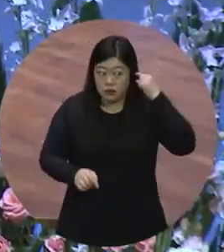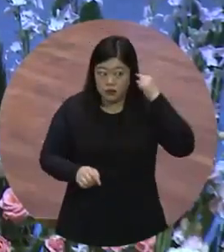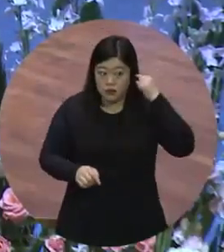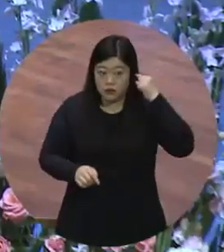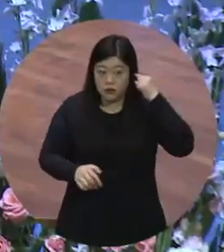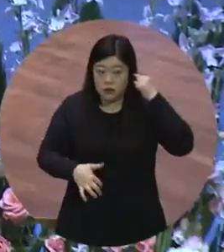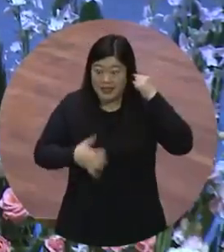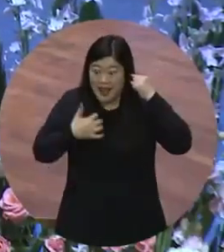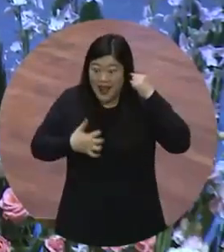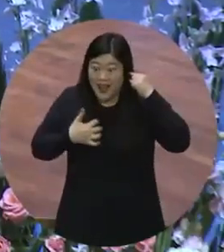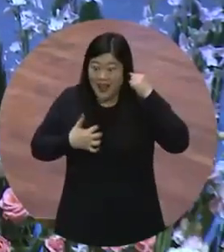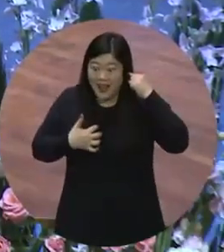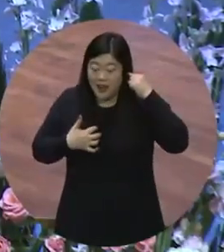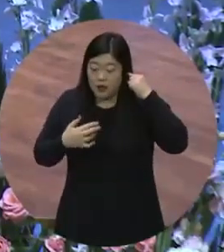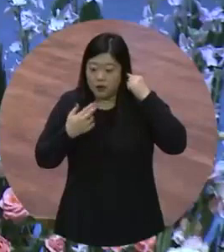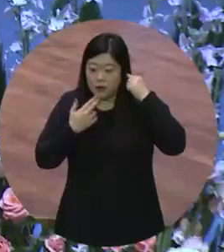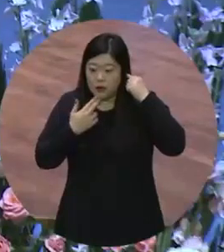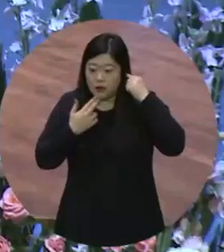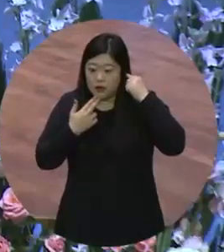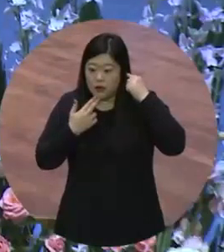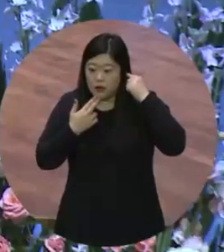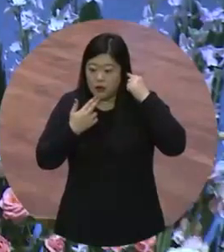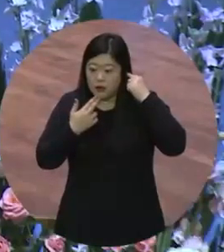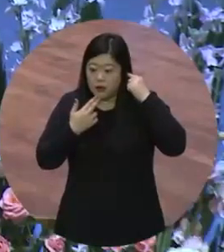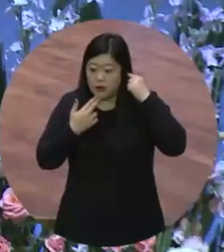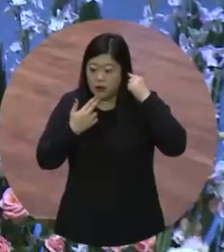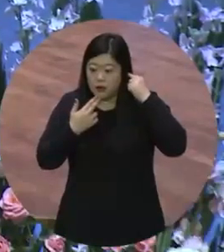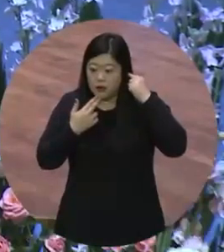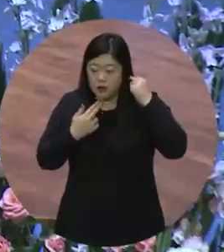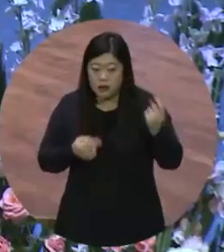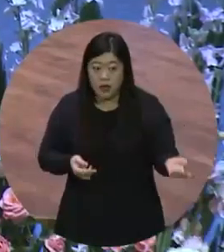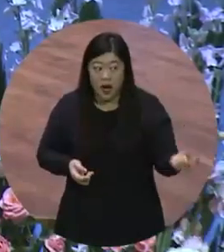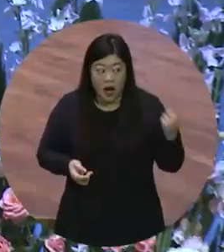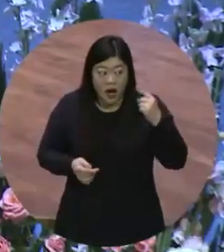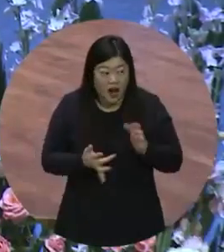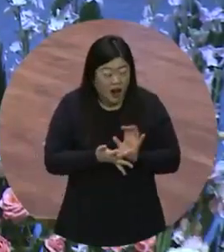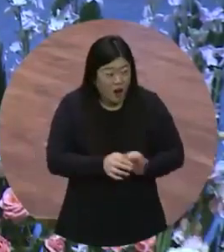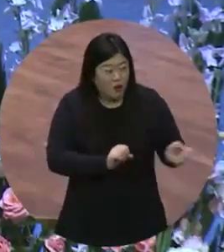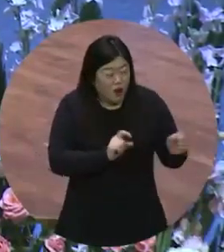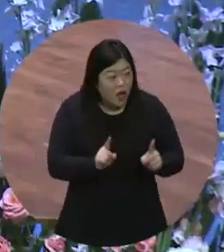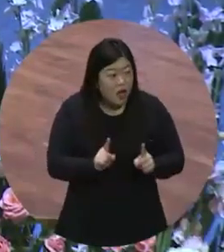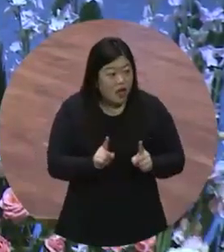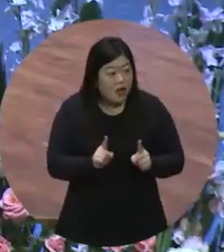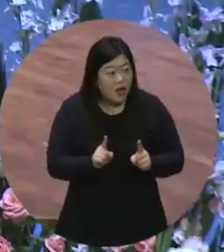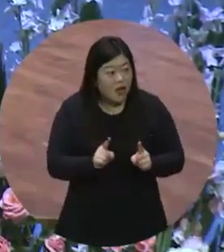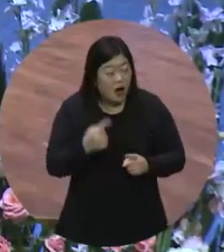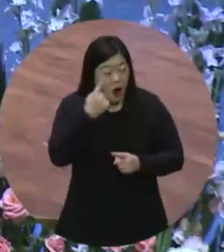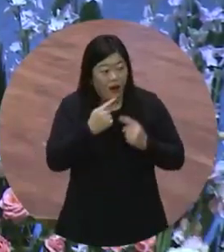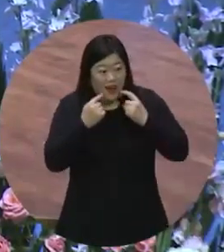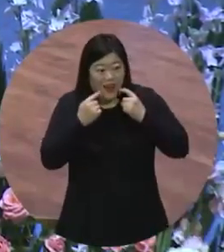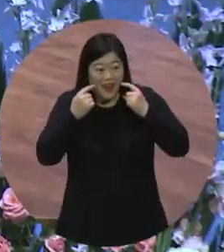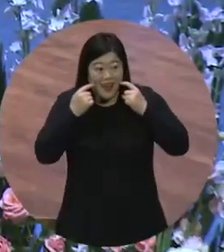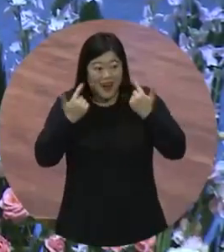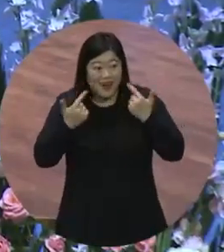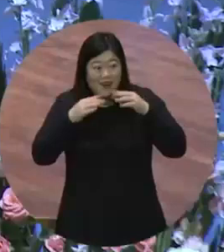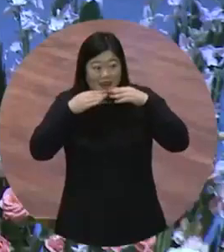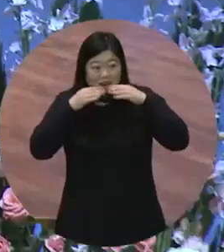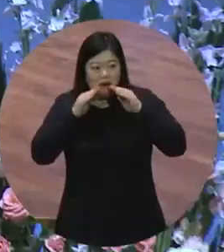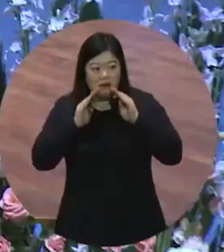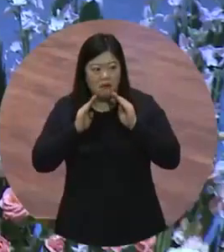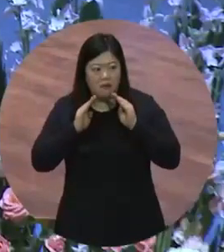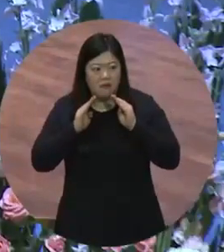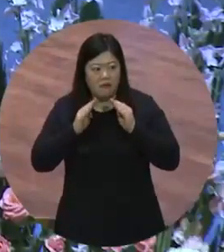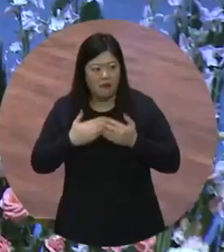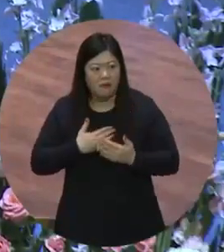오히려 유대인들에게 잡힐까 싶어서 예수님을 잡아 죽인 저들이 자기들도